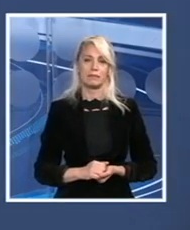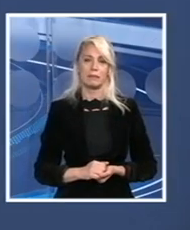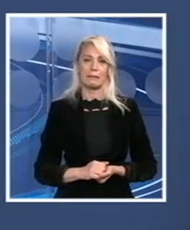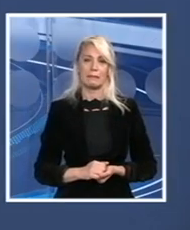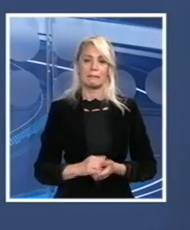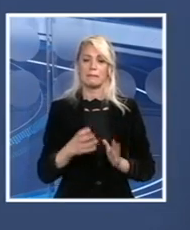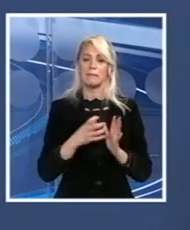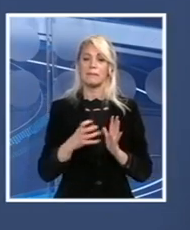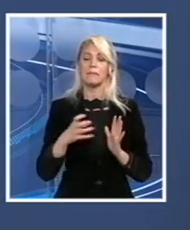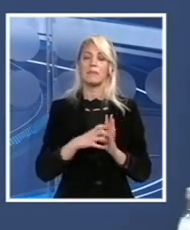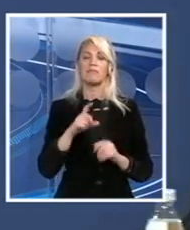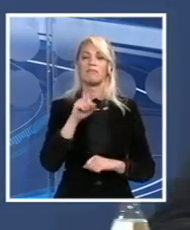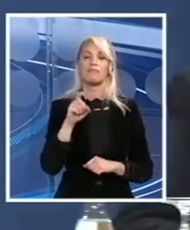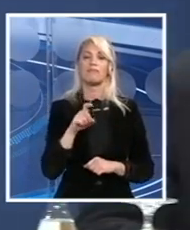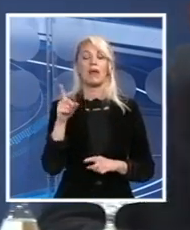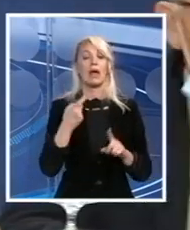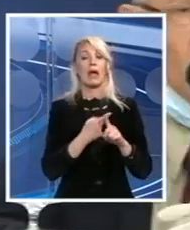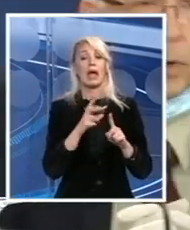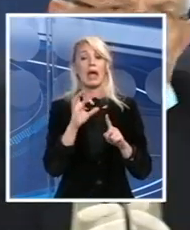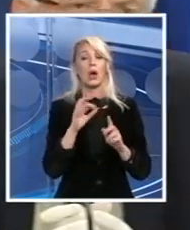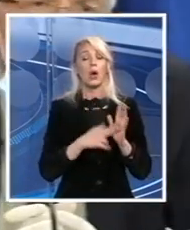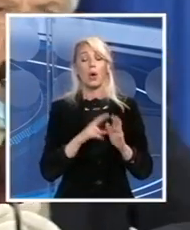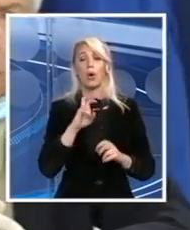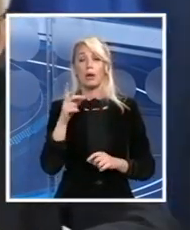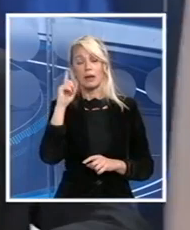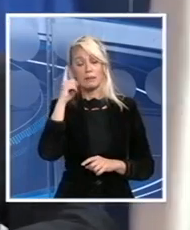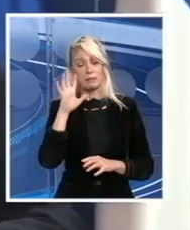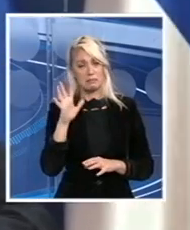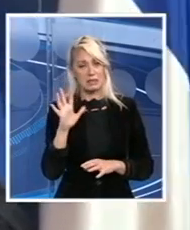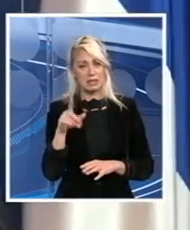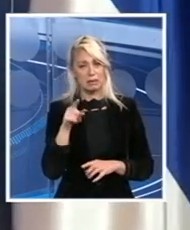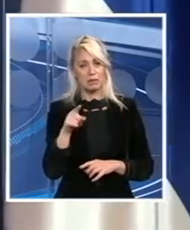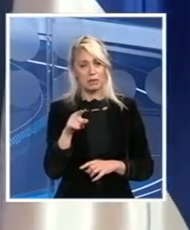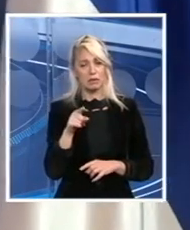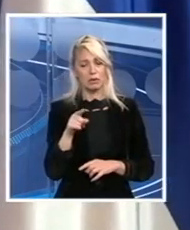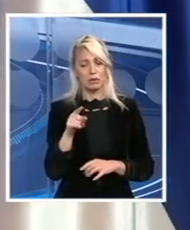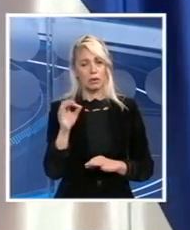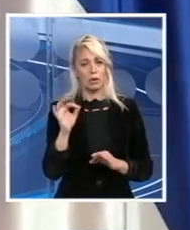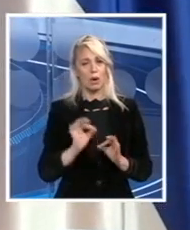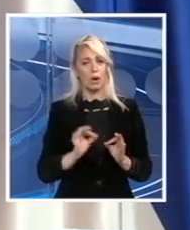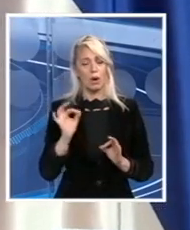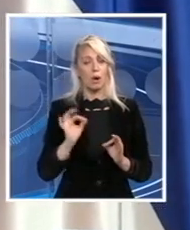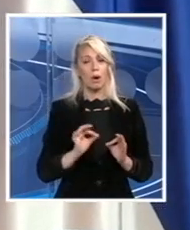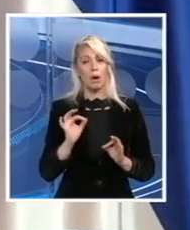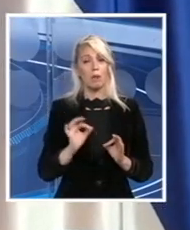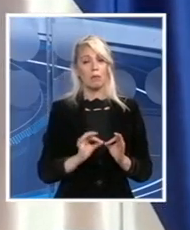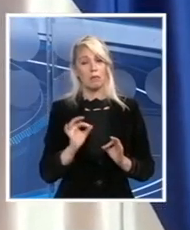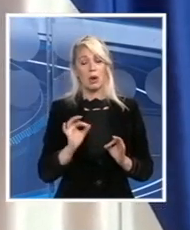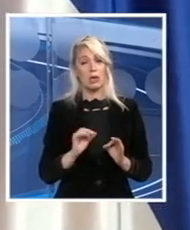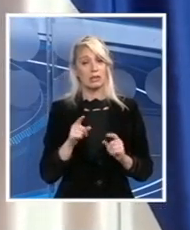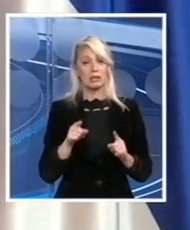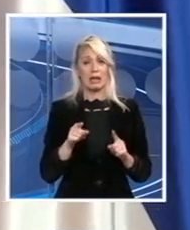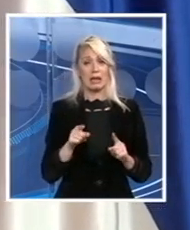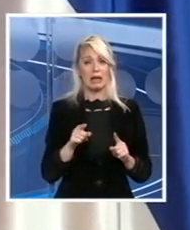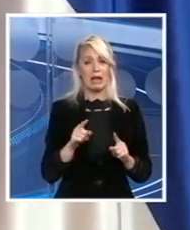Možemo dalje. Mislim da će taj procenat ili broj biti nešto zbog čega se